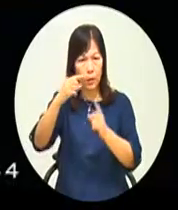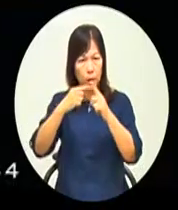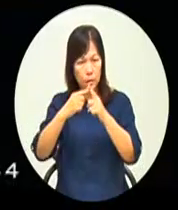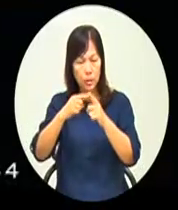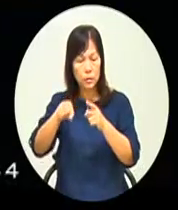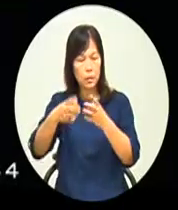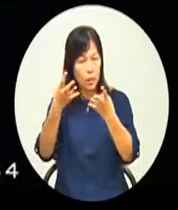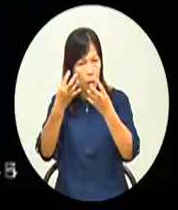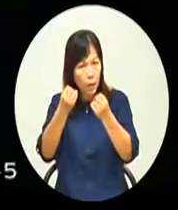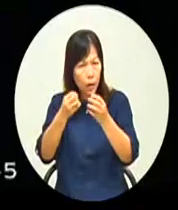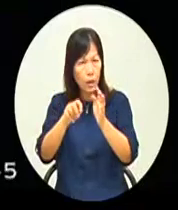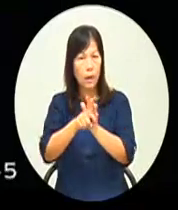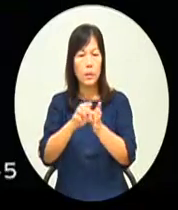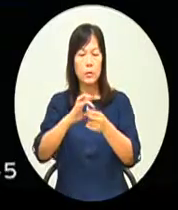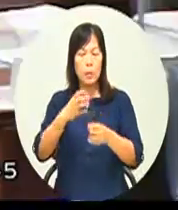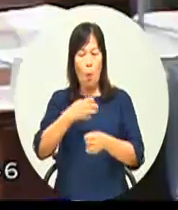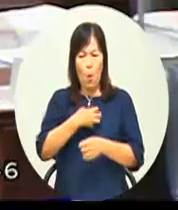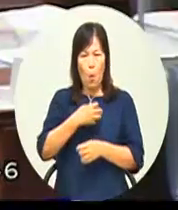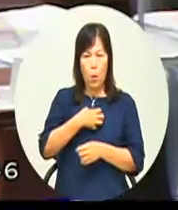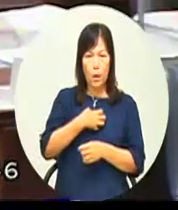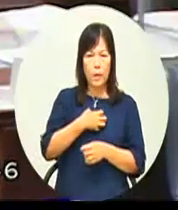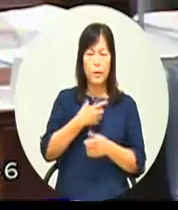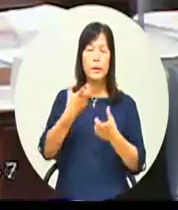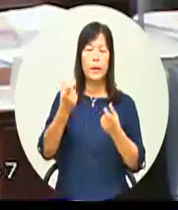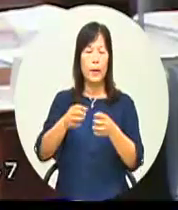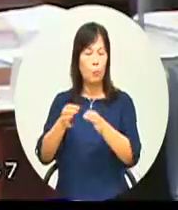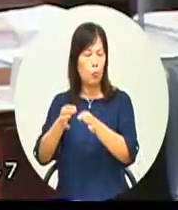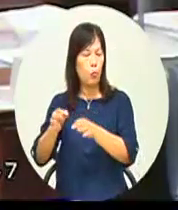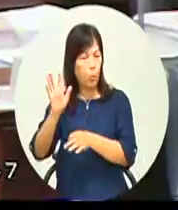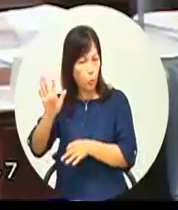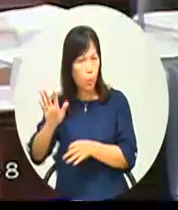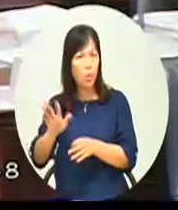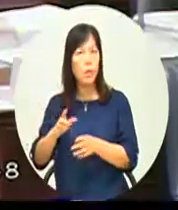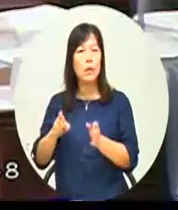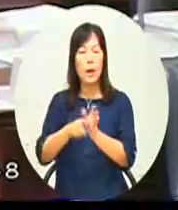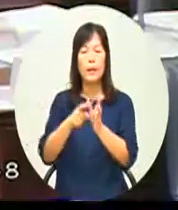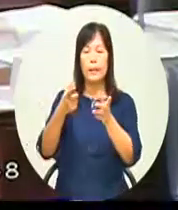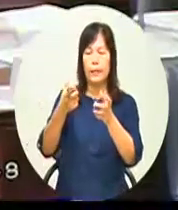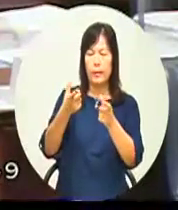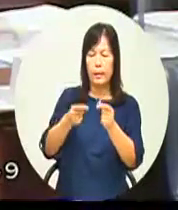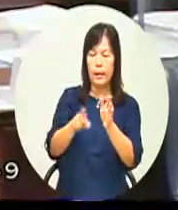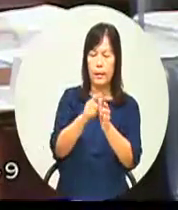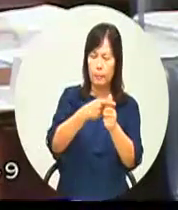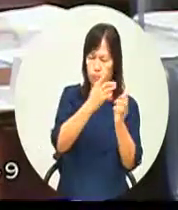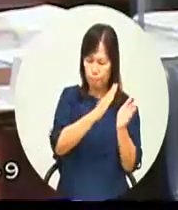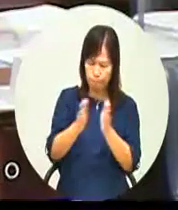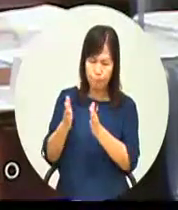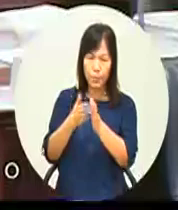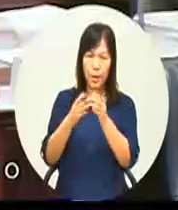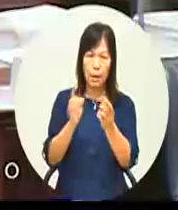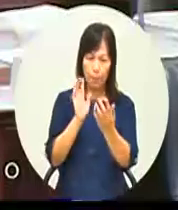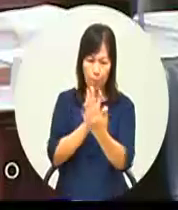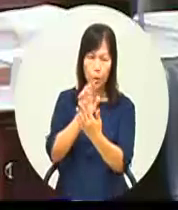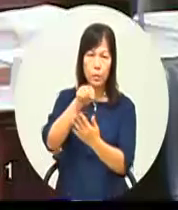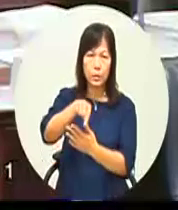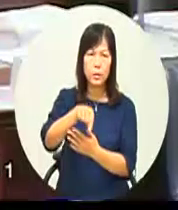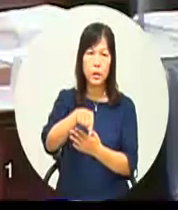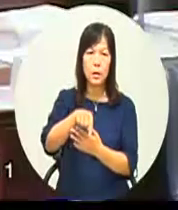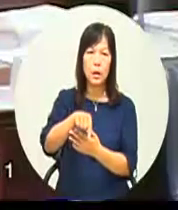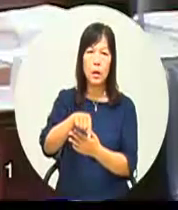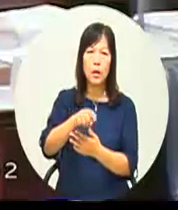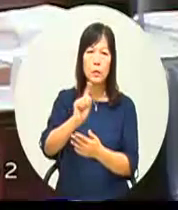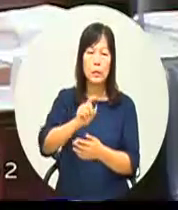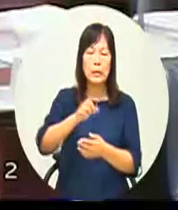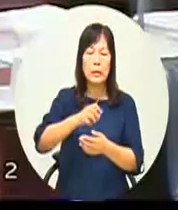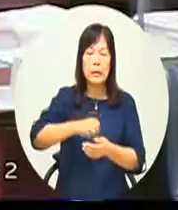量是危机，也是商机，也是我们必须要去做一些准备，来去面对这些所谓的